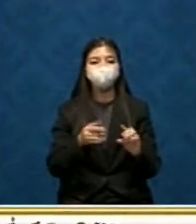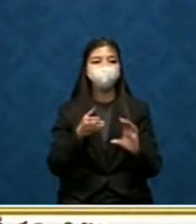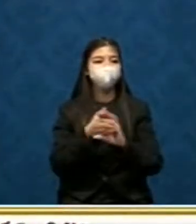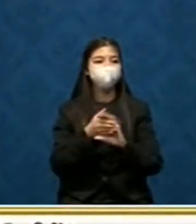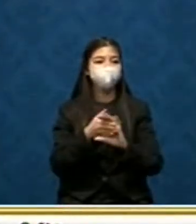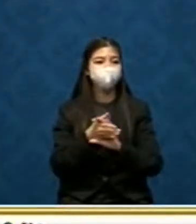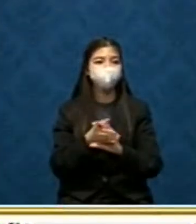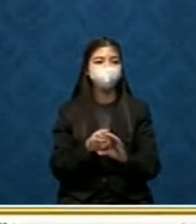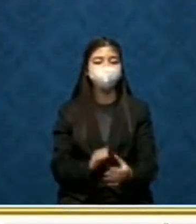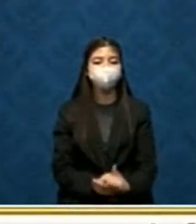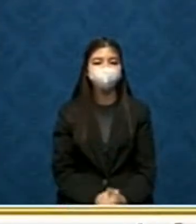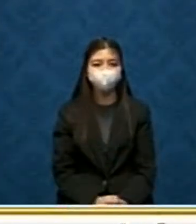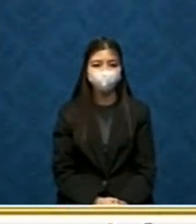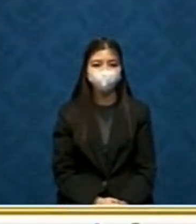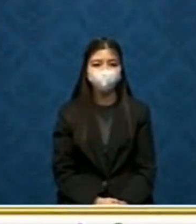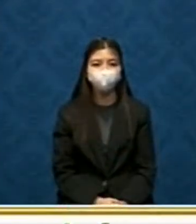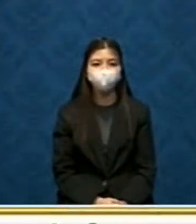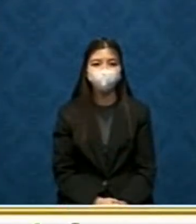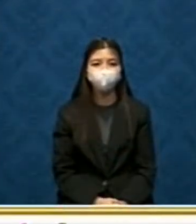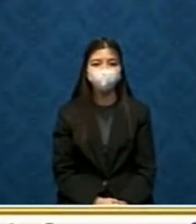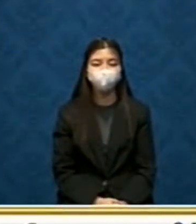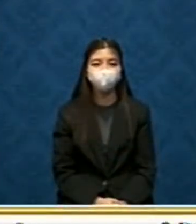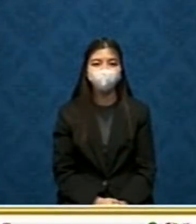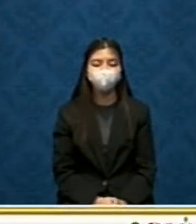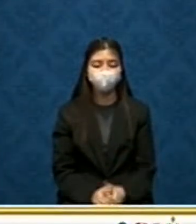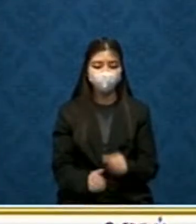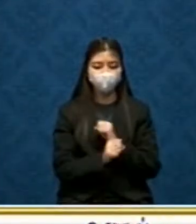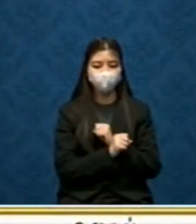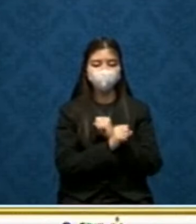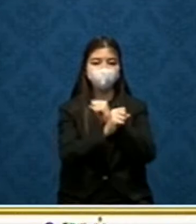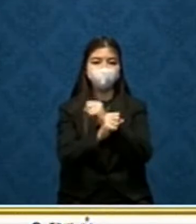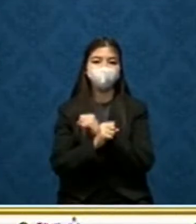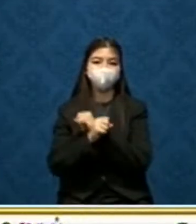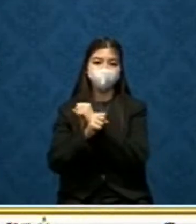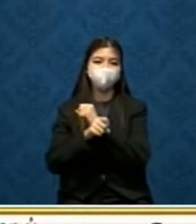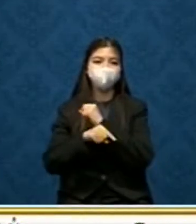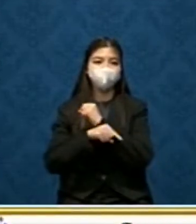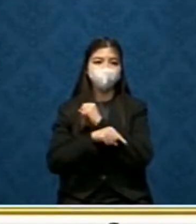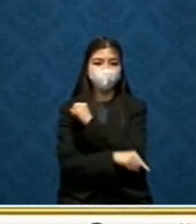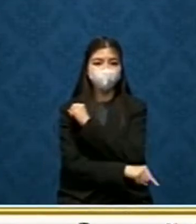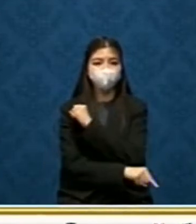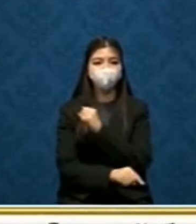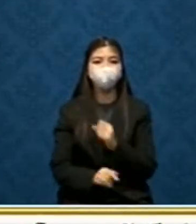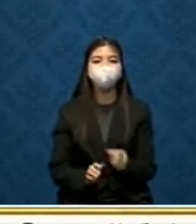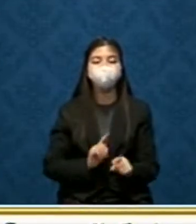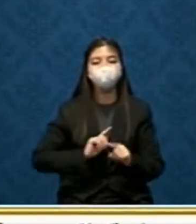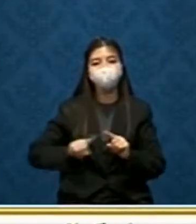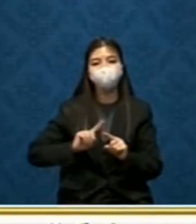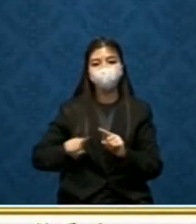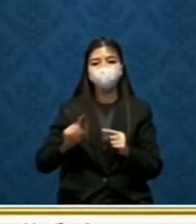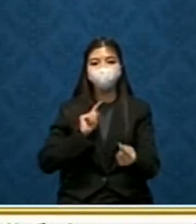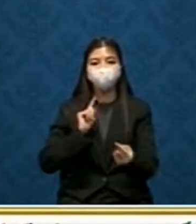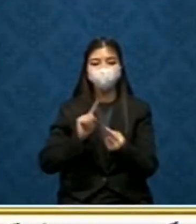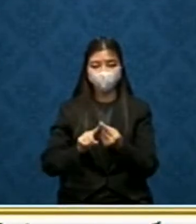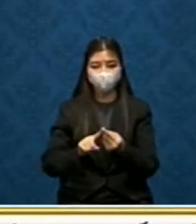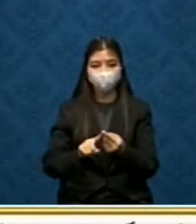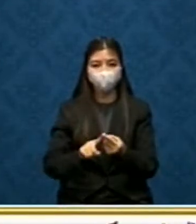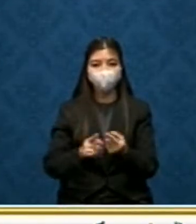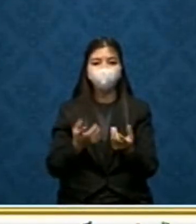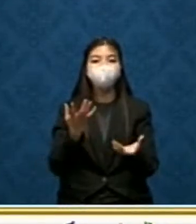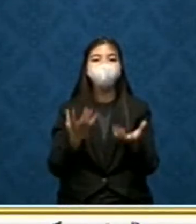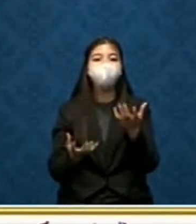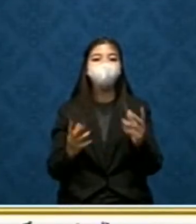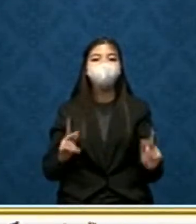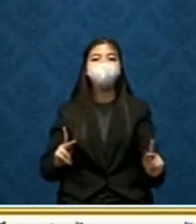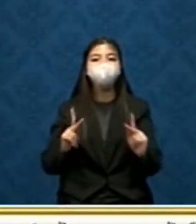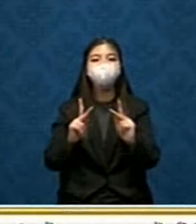้องกันและประบปตจจริพาพิมีชอบและกระบวนการยด jobs ที่นั่น